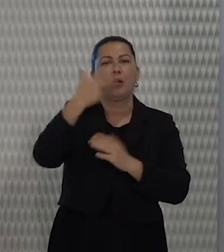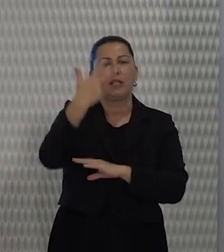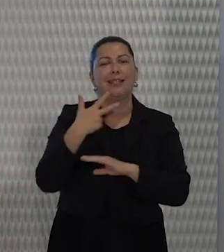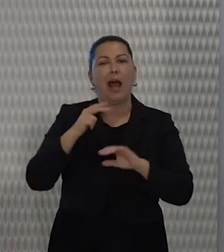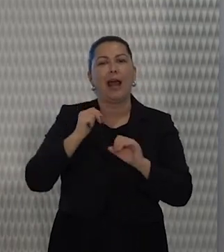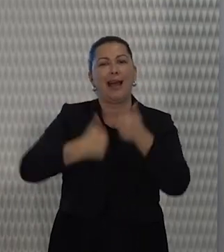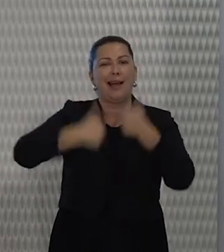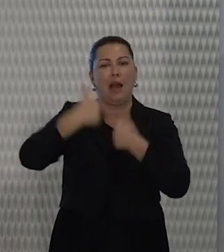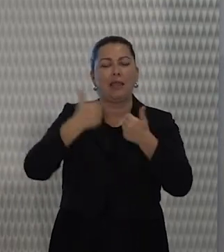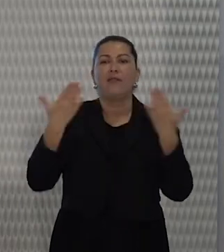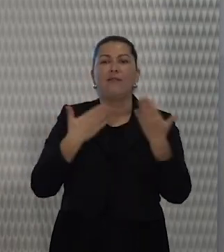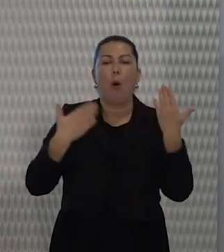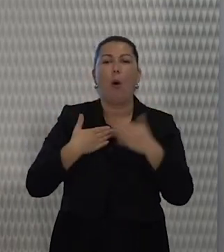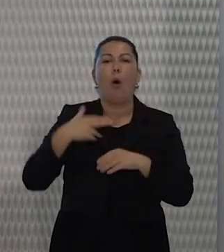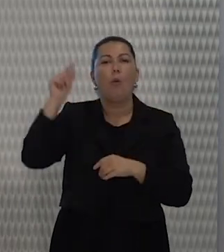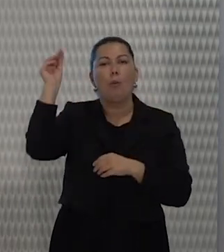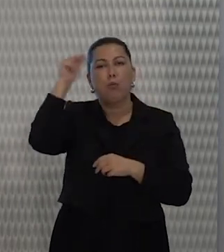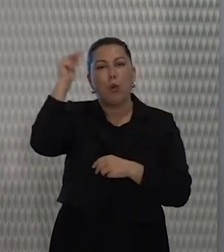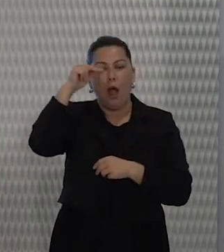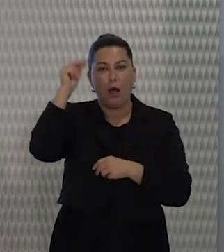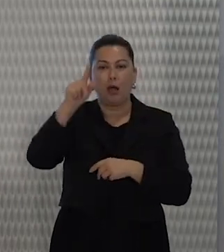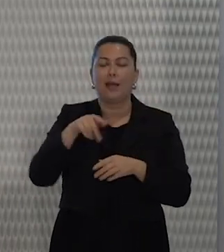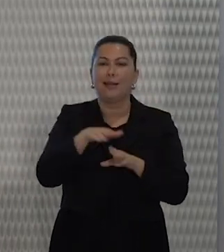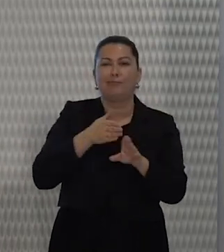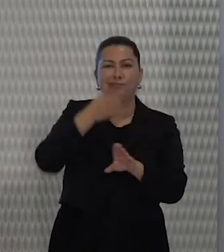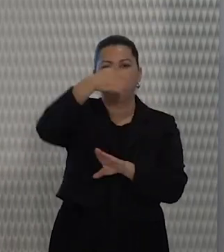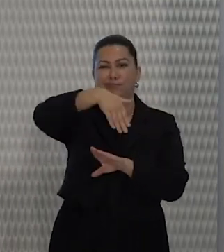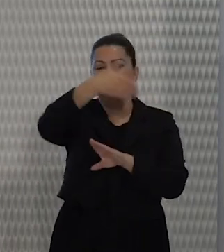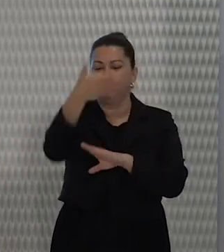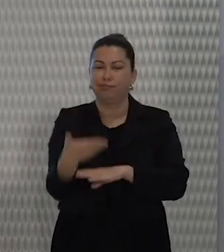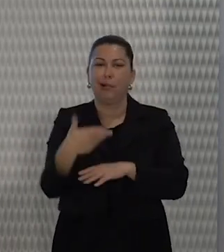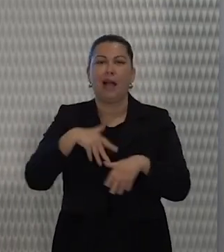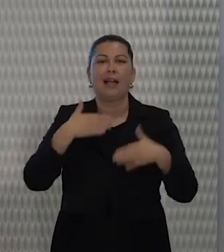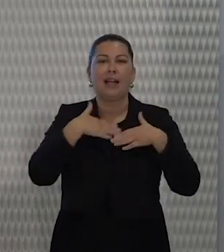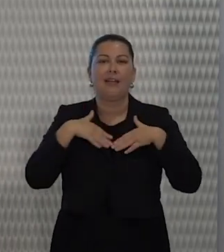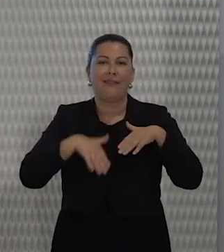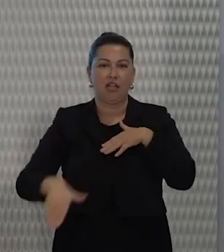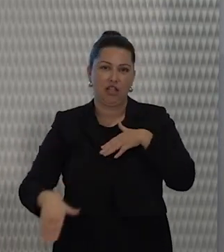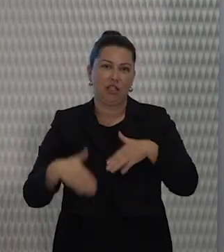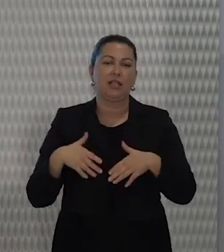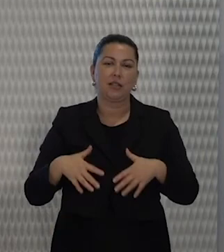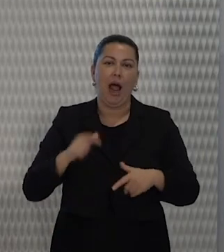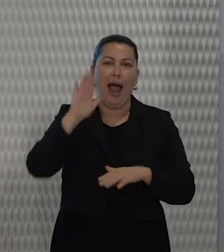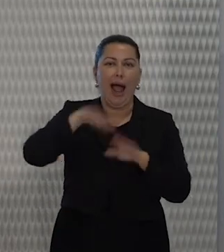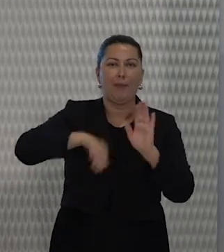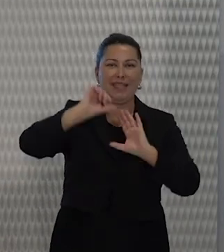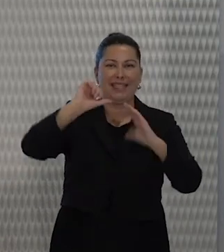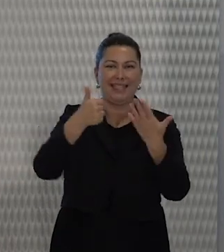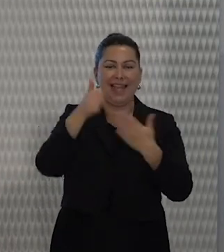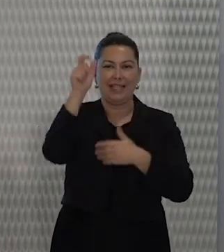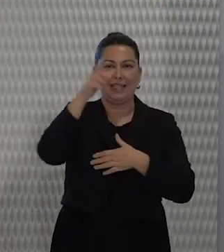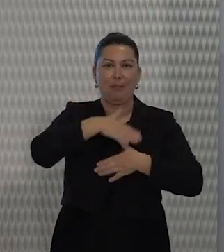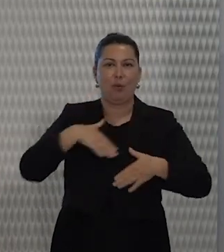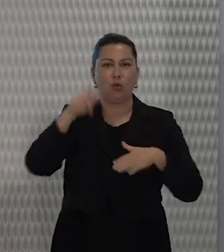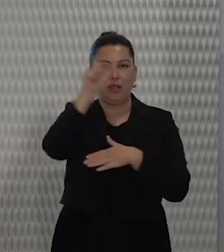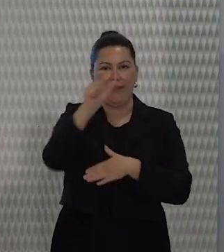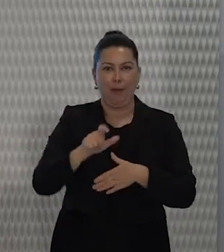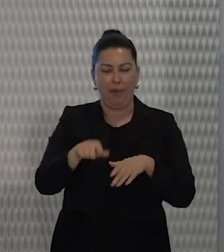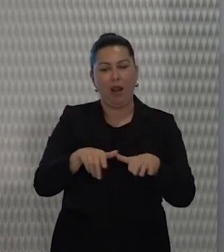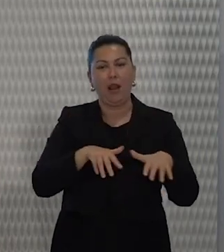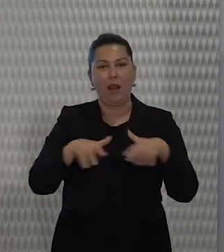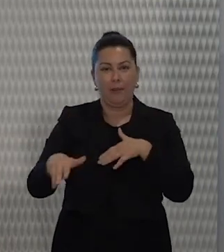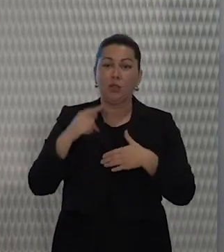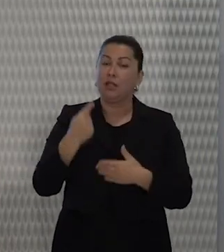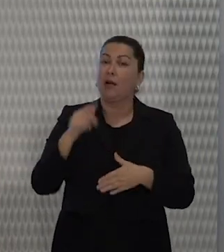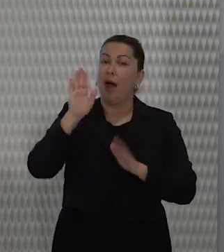in Bulgarien stürzte er dann und zog sich eine Querschnittslähmung zu auf Höhe des 6. Brustwirbels. Er ist seit 2004